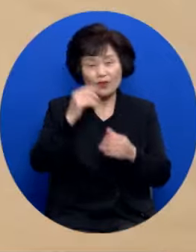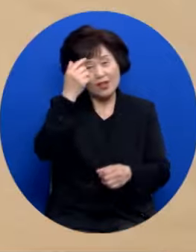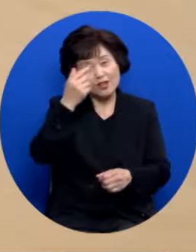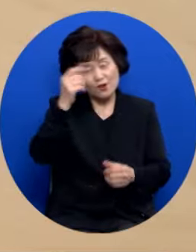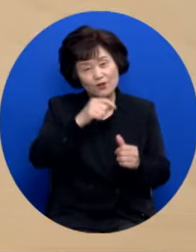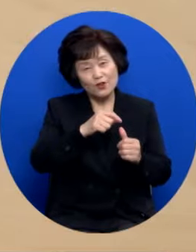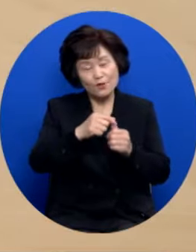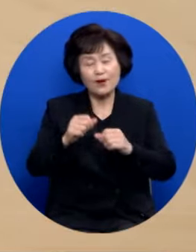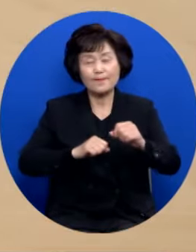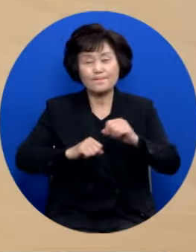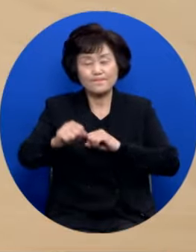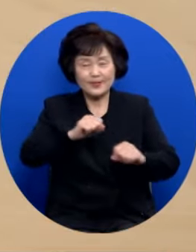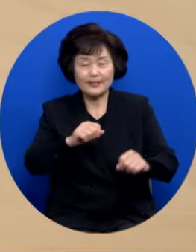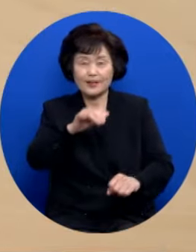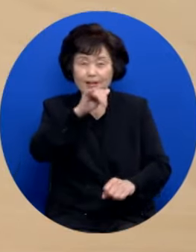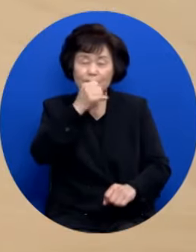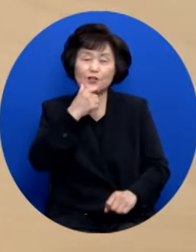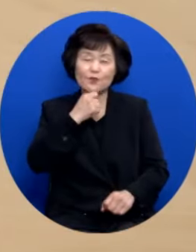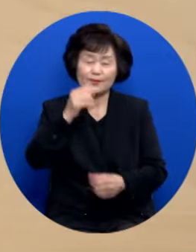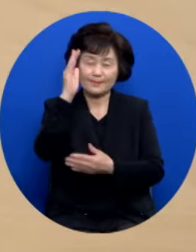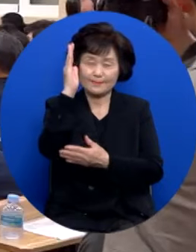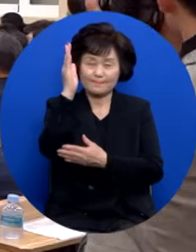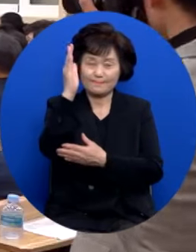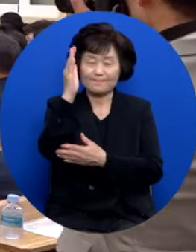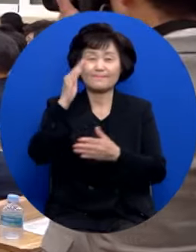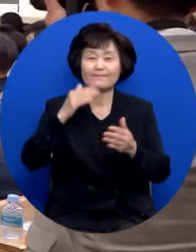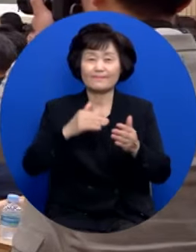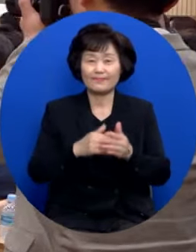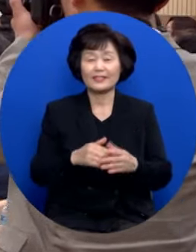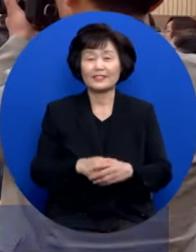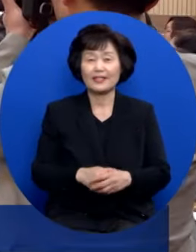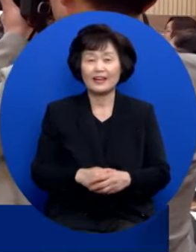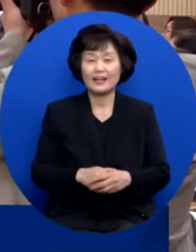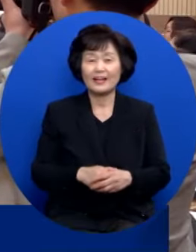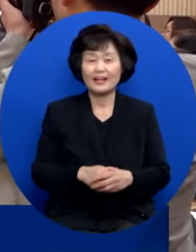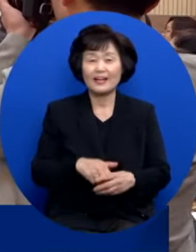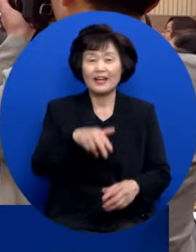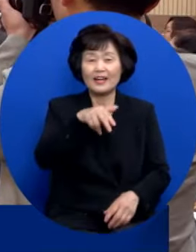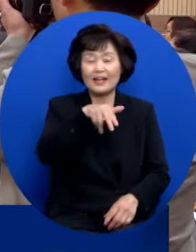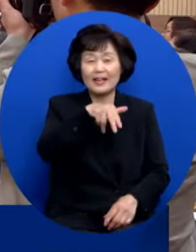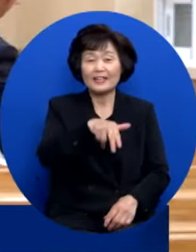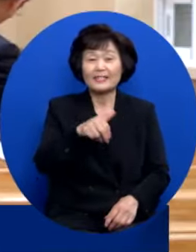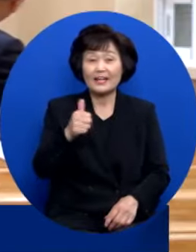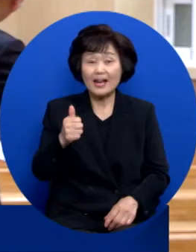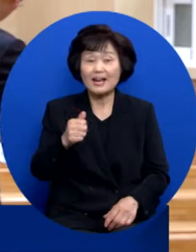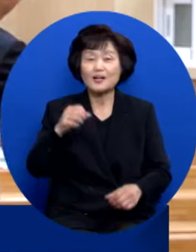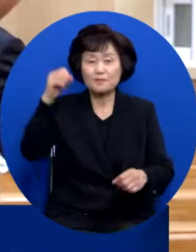구원하는 역사가 일어나길 바란다고 전했습니다. 장흥 빛의숲교회는